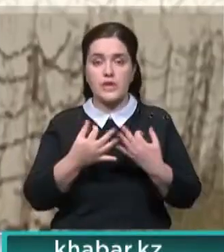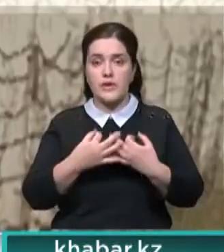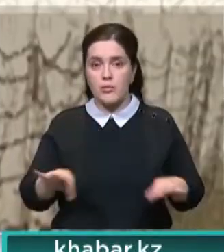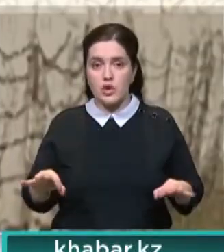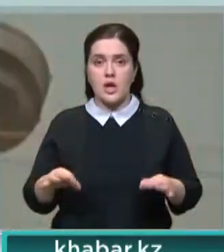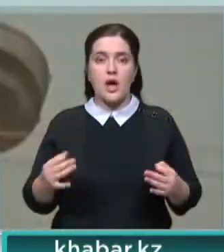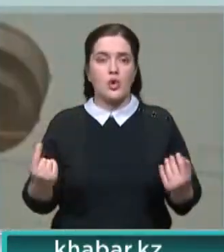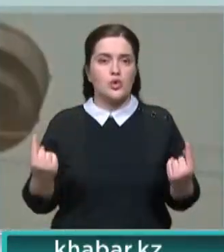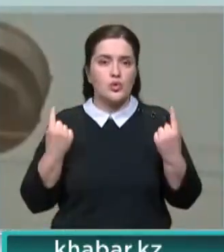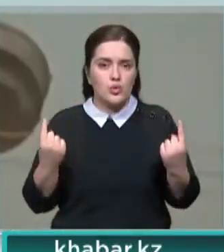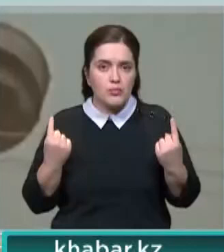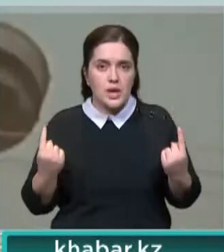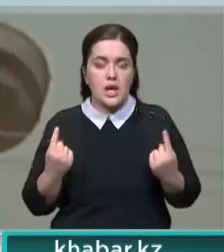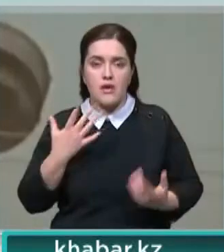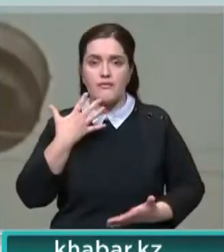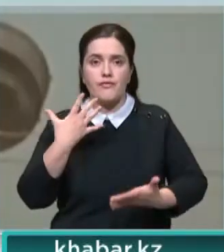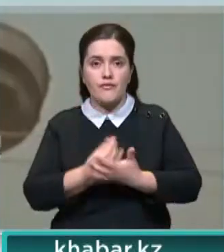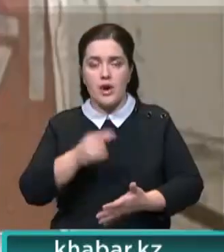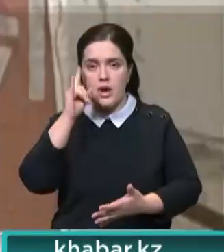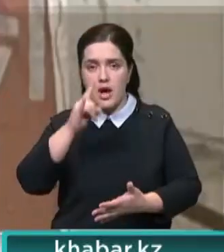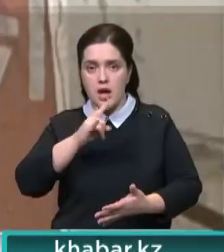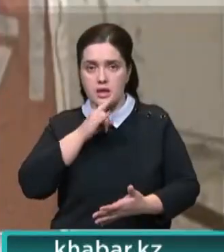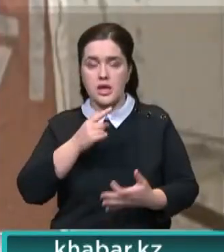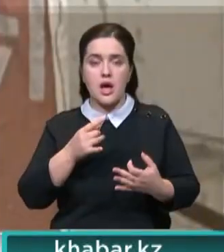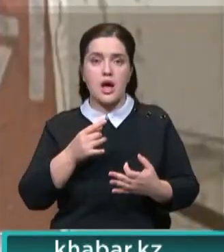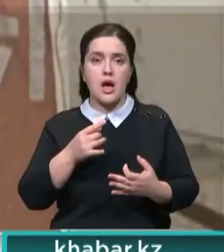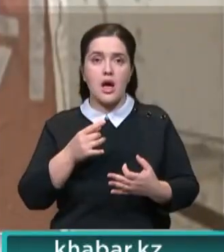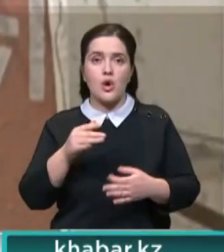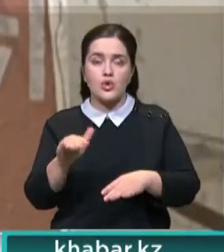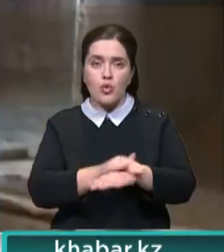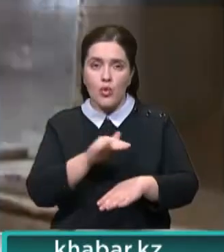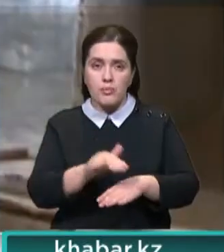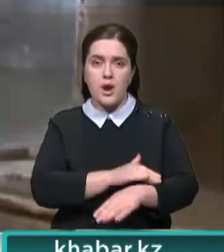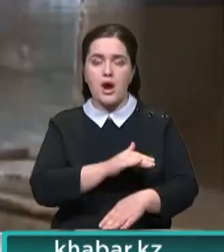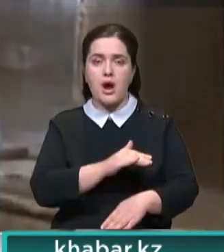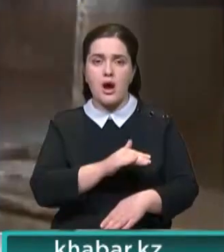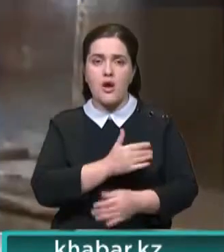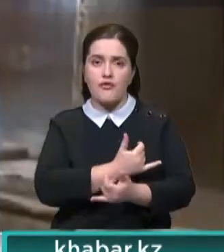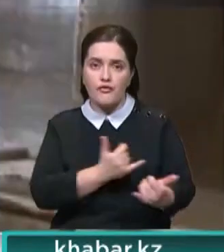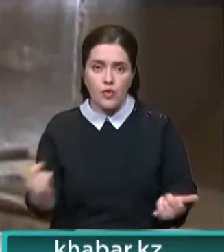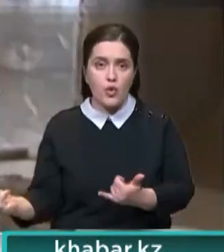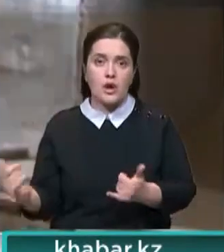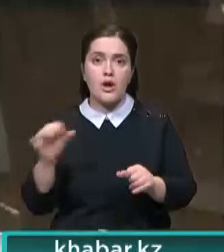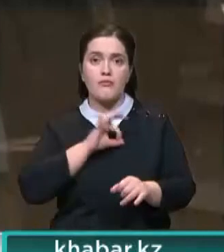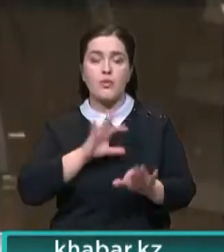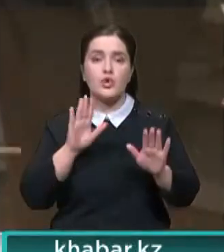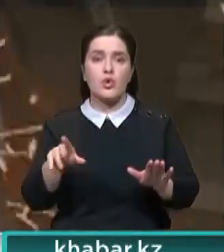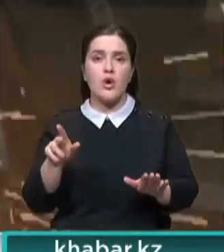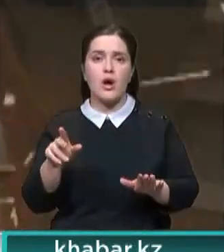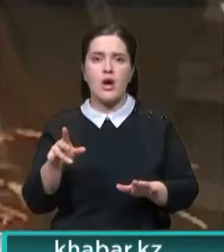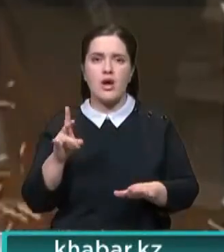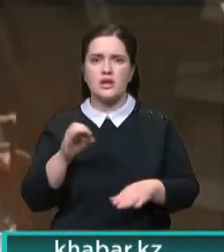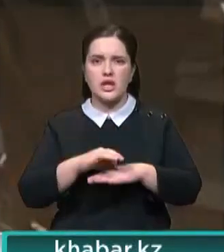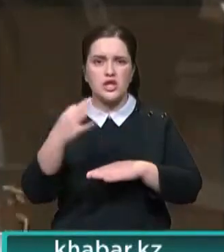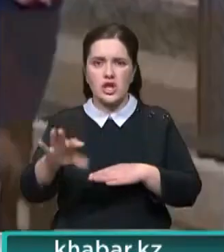на свободу в честь юбилея независимости страны. Проявлением доброй воли со стороны государства смогут воспользоваться лишь те, кто совершил не